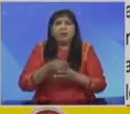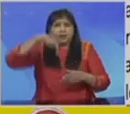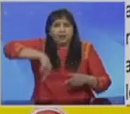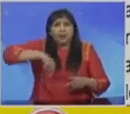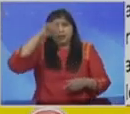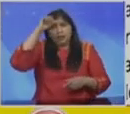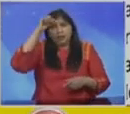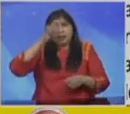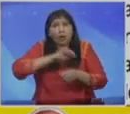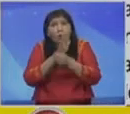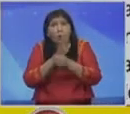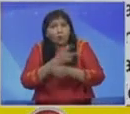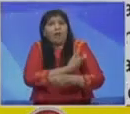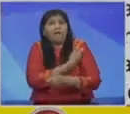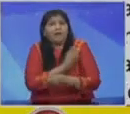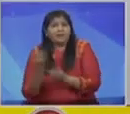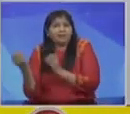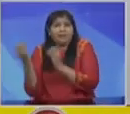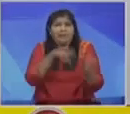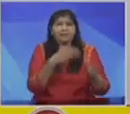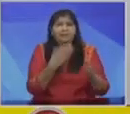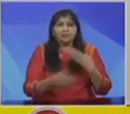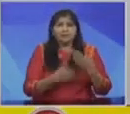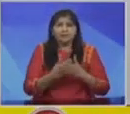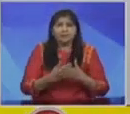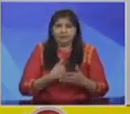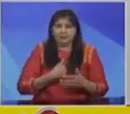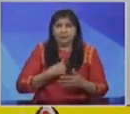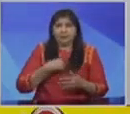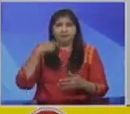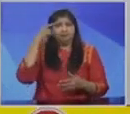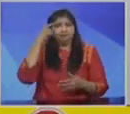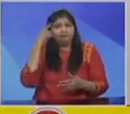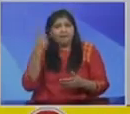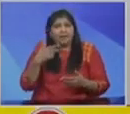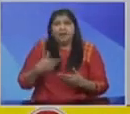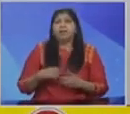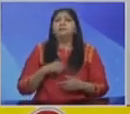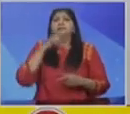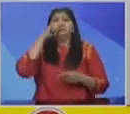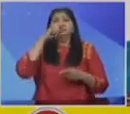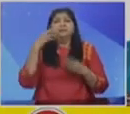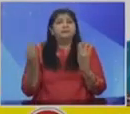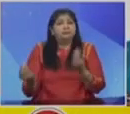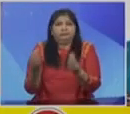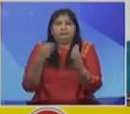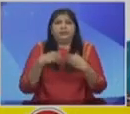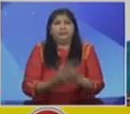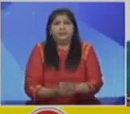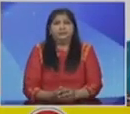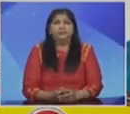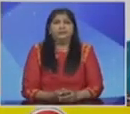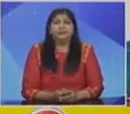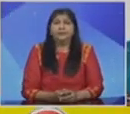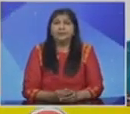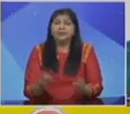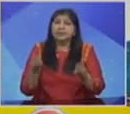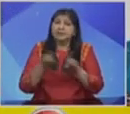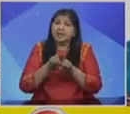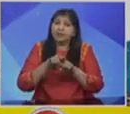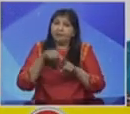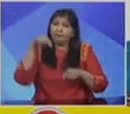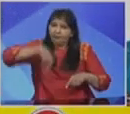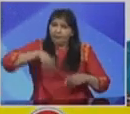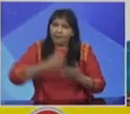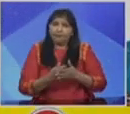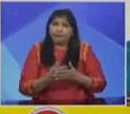इंडिया कोरोना वैक्सीन को पहुंचते हुए देखते हैं, तो हमारा माथा और ऊंचा हो जाता है। और ऐसा ही नहीं है